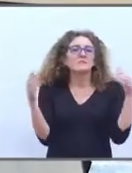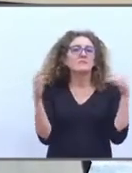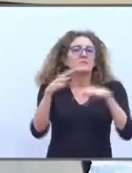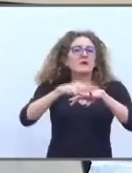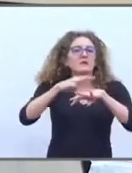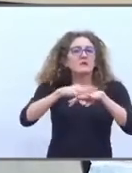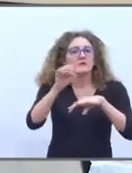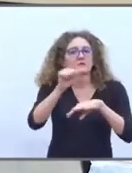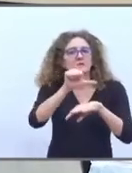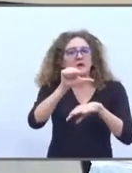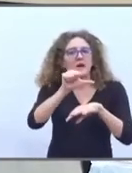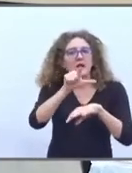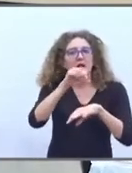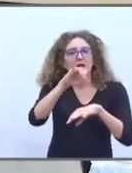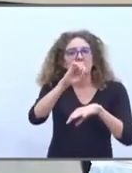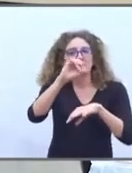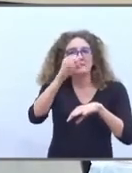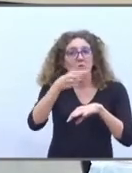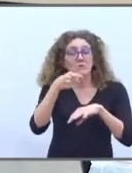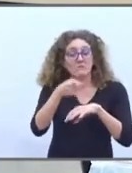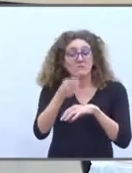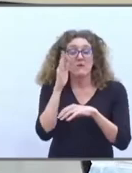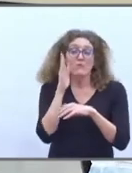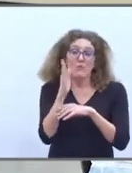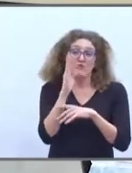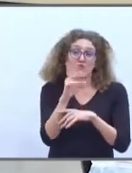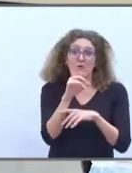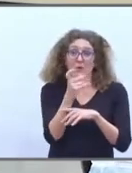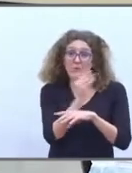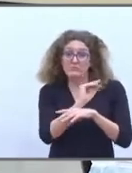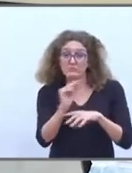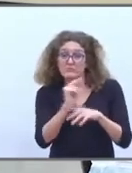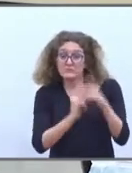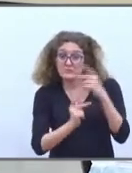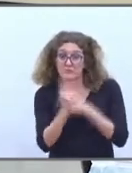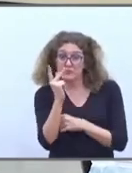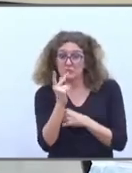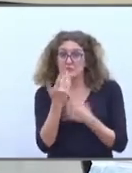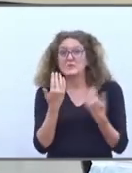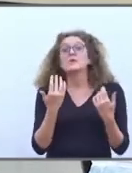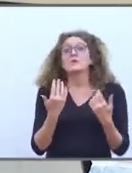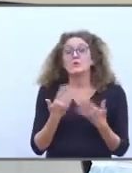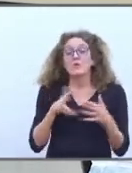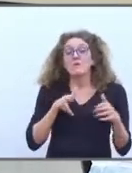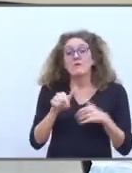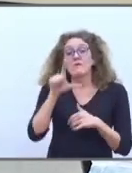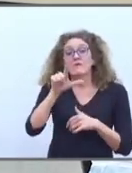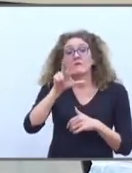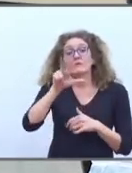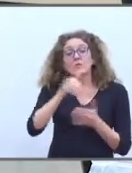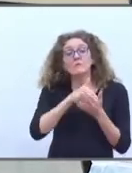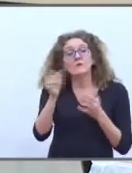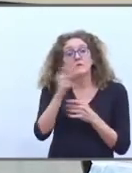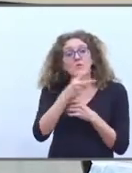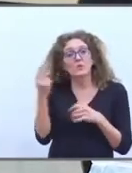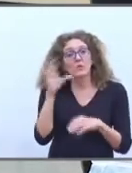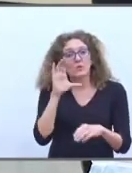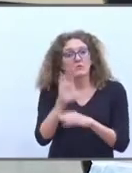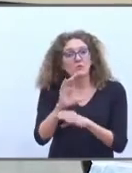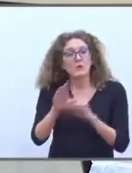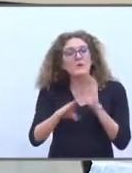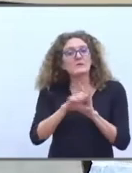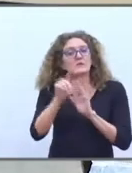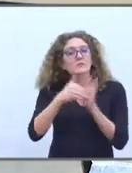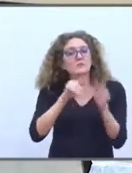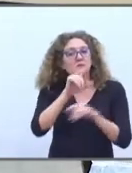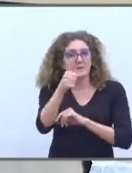sécurisation en eau. Et c'est un investissement de 23 millions d'euros qui va démarrer à partir de 2021. Donc voilà, nous,